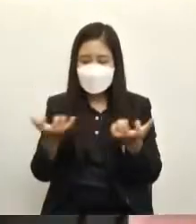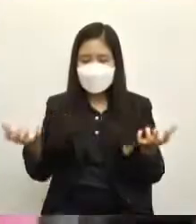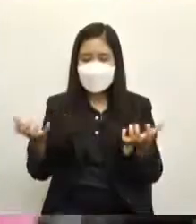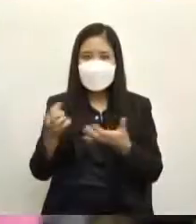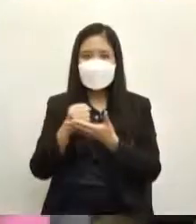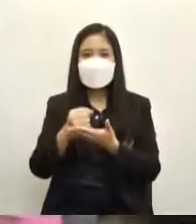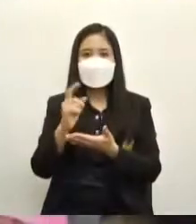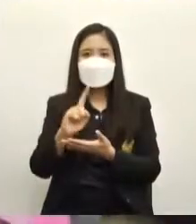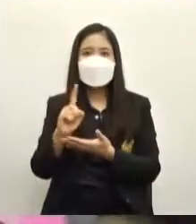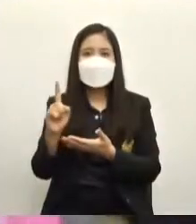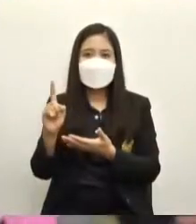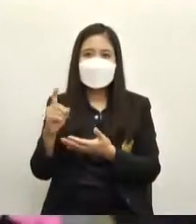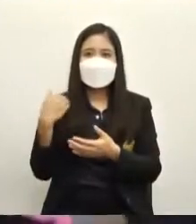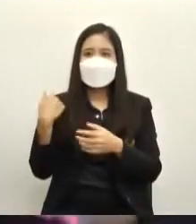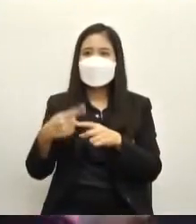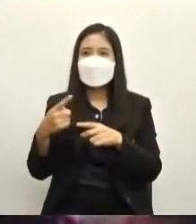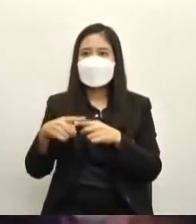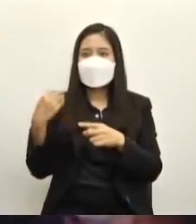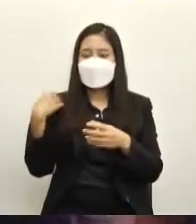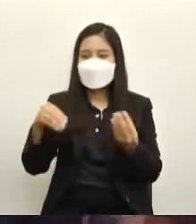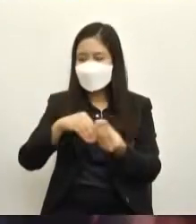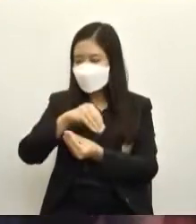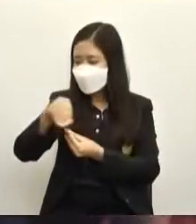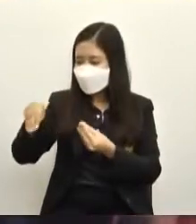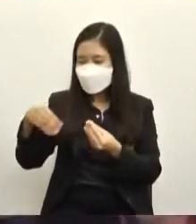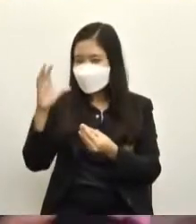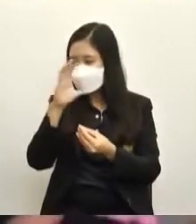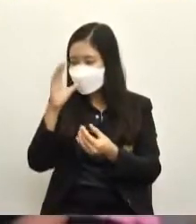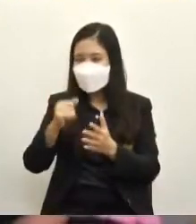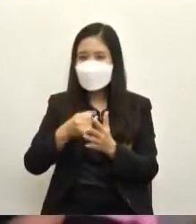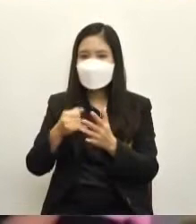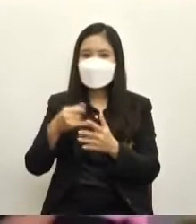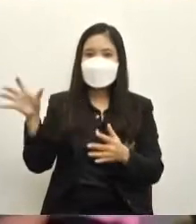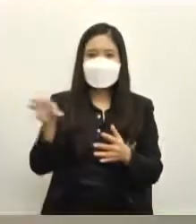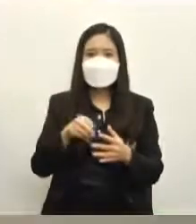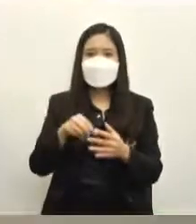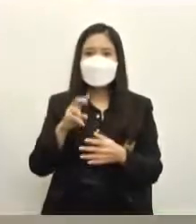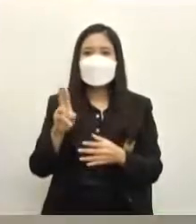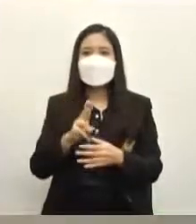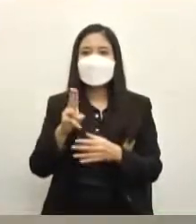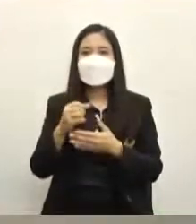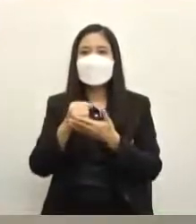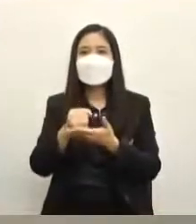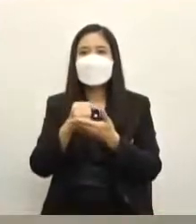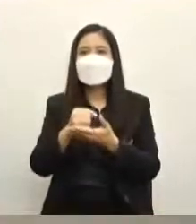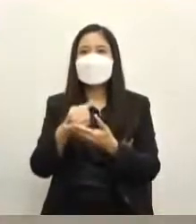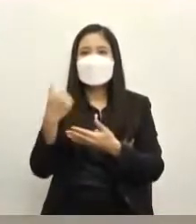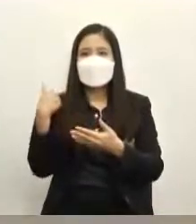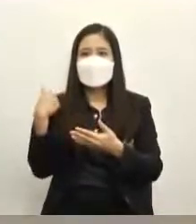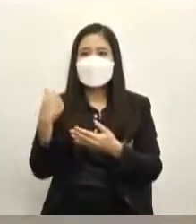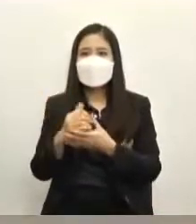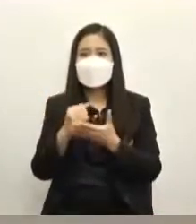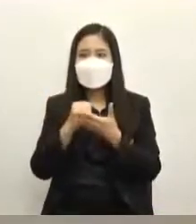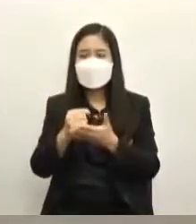ย้ำที่ของที่อยู่รอบตัวไม่ใช่ของที่เป็นมาตรฐานอย่างเช่นขยะไม้กิ่งไม้เพื่อช่วยเหลือเด็ก